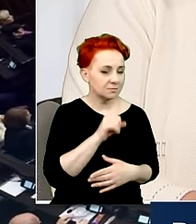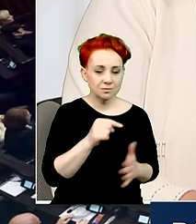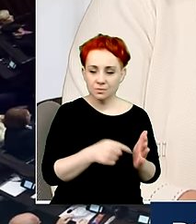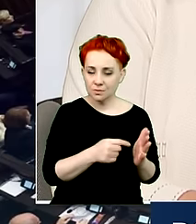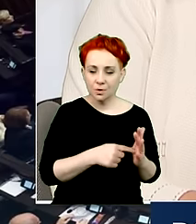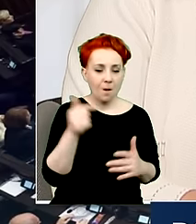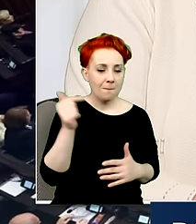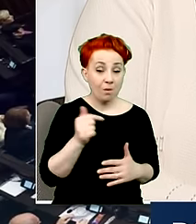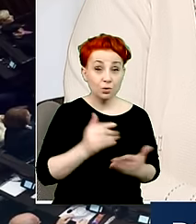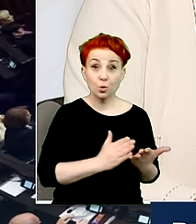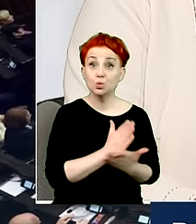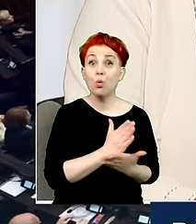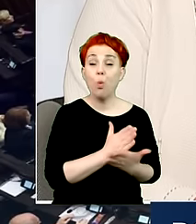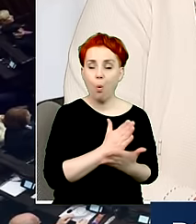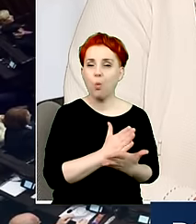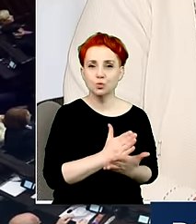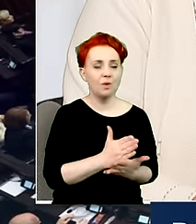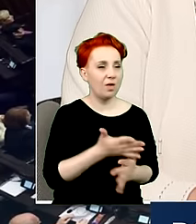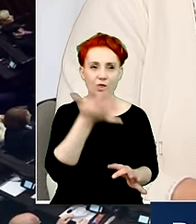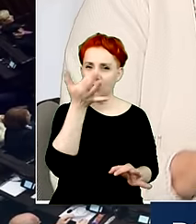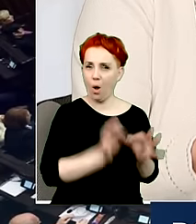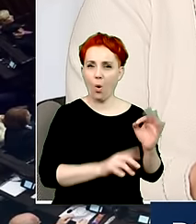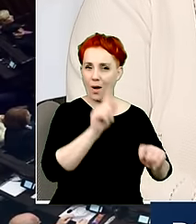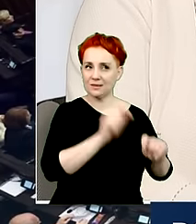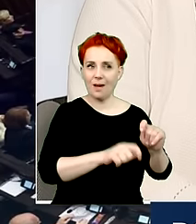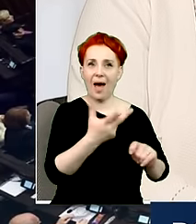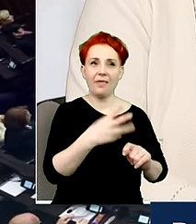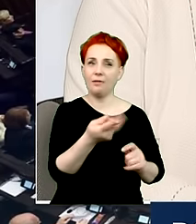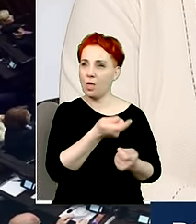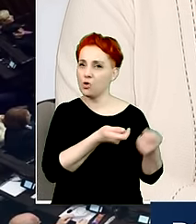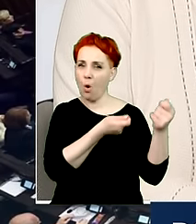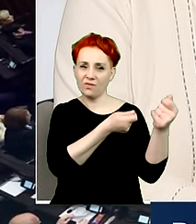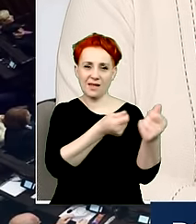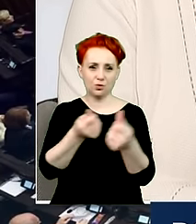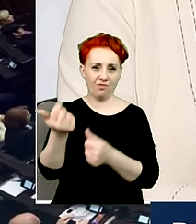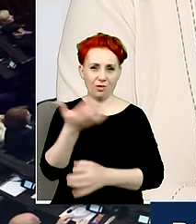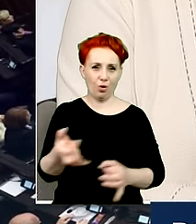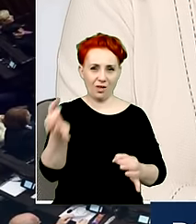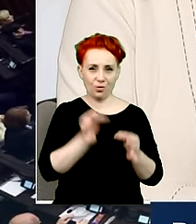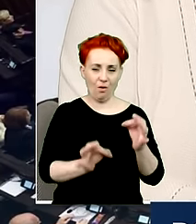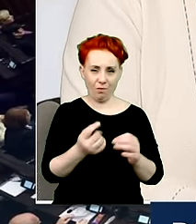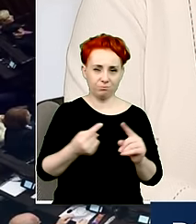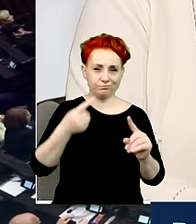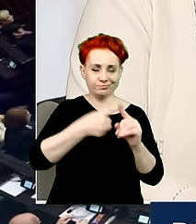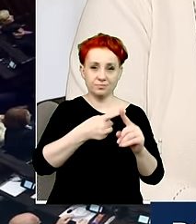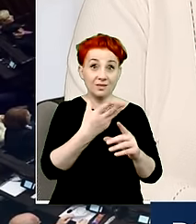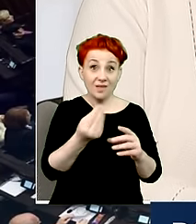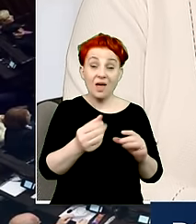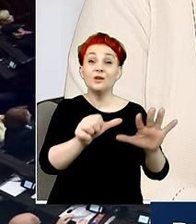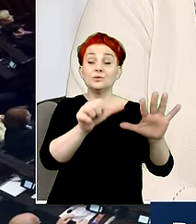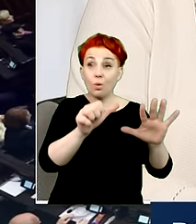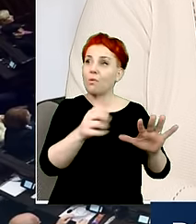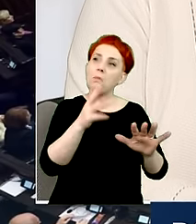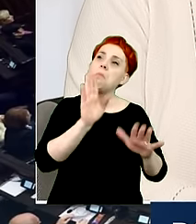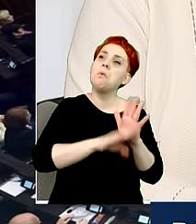przez służby tak naprawdę dokładnie zbadany, a nie jeszcze dofinansowywać ją jakimiś środkami, nie jakimiś, tylko 600 milionów złotych, ponad